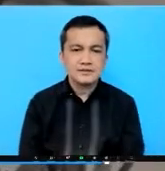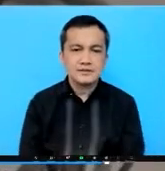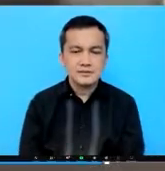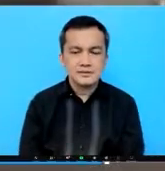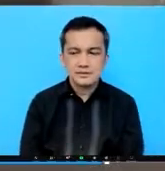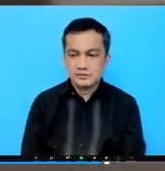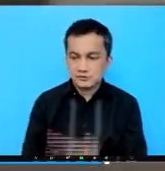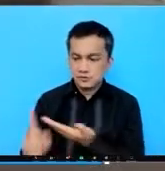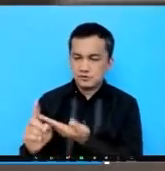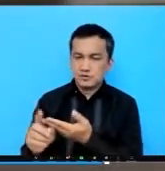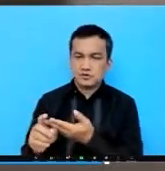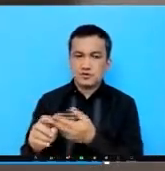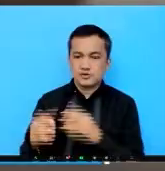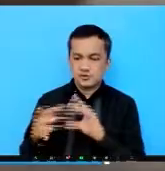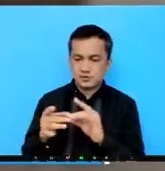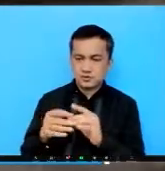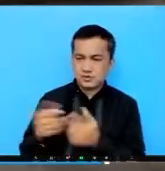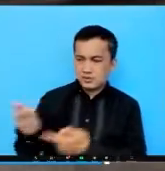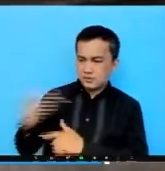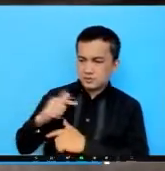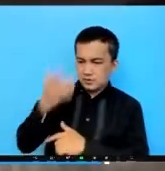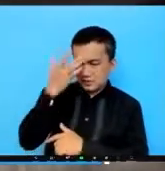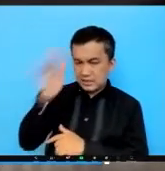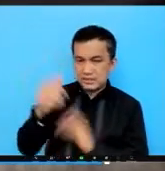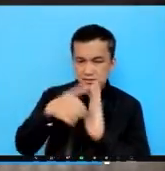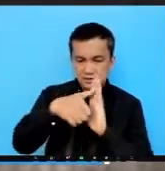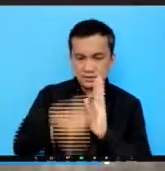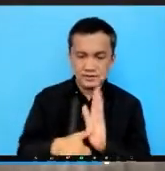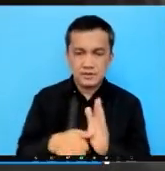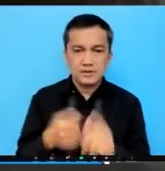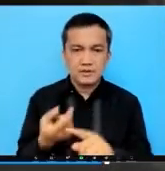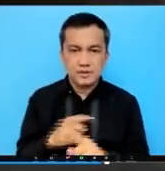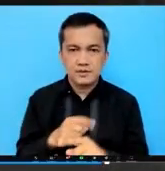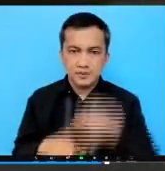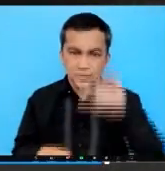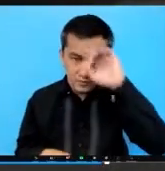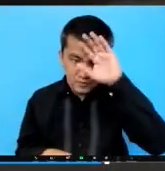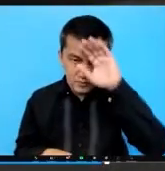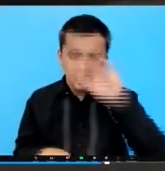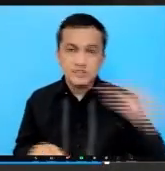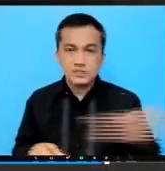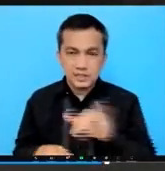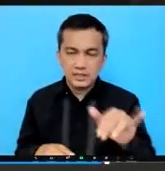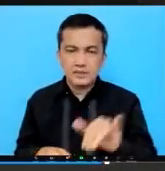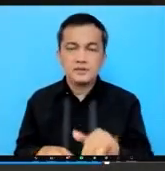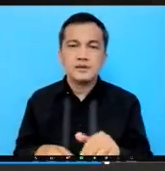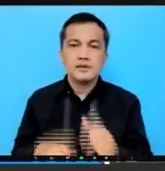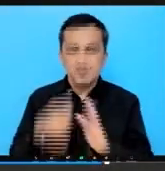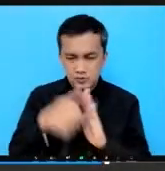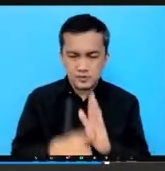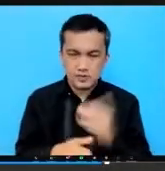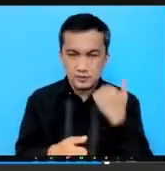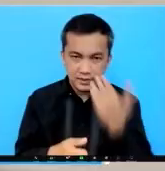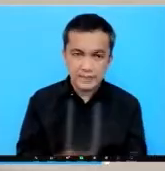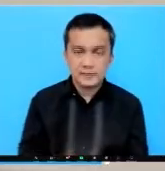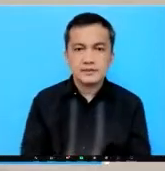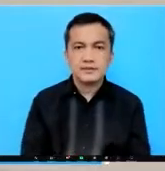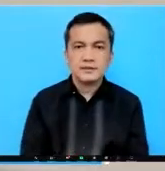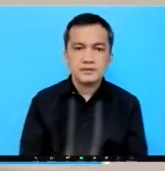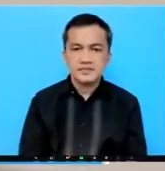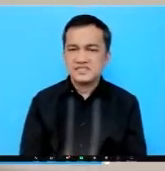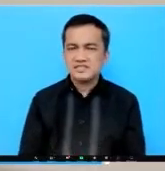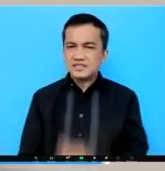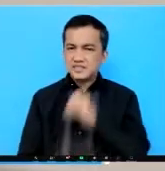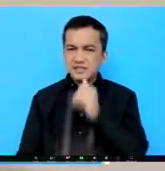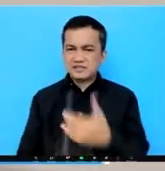Bong, naman na raw niya ang galing sa pag-iembalsamo mula sa kanyang lolo na isa ring embalsamador. Hindi raw basta-basta ang proseso